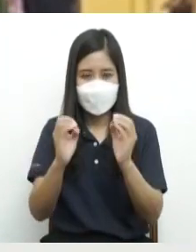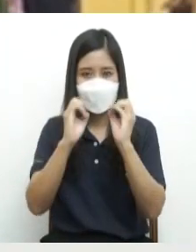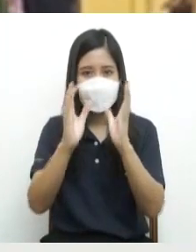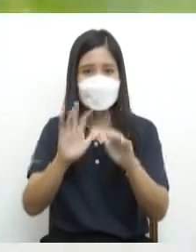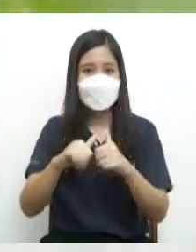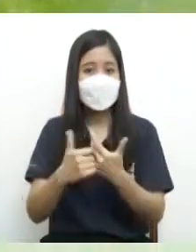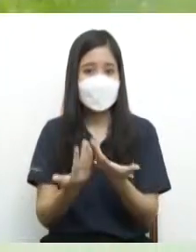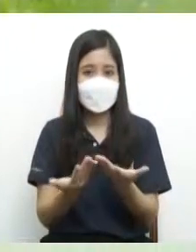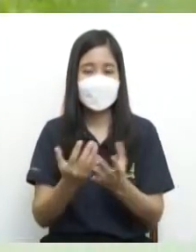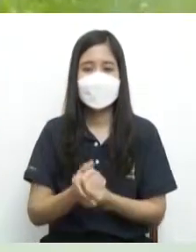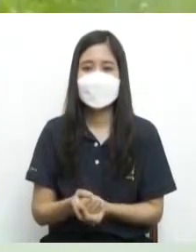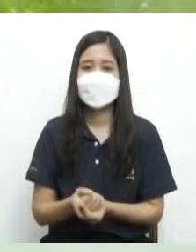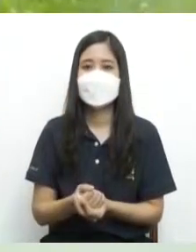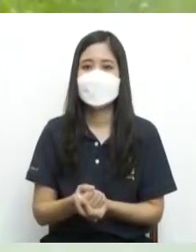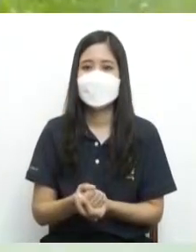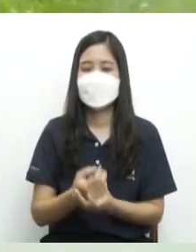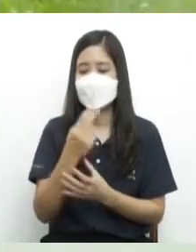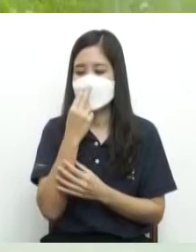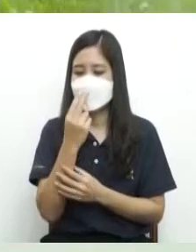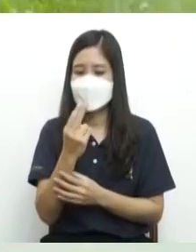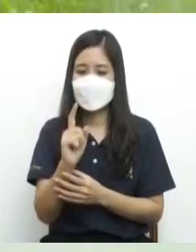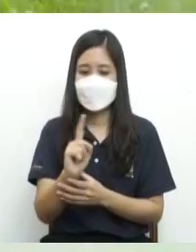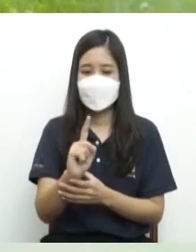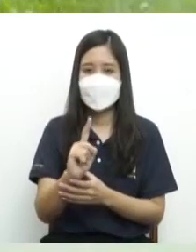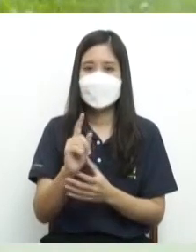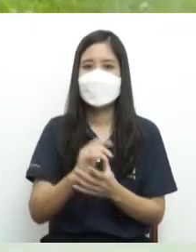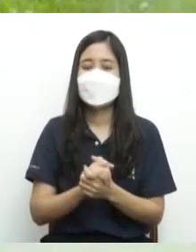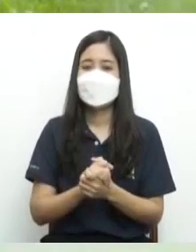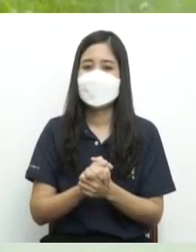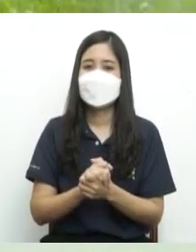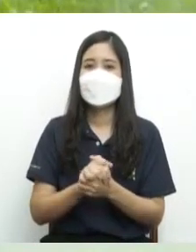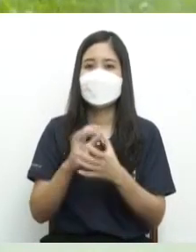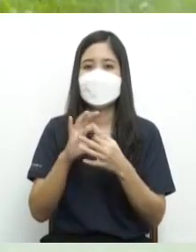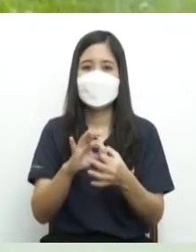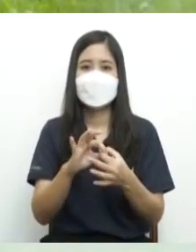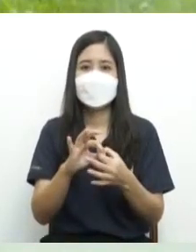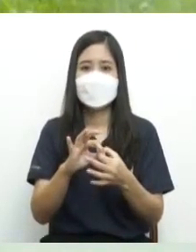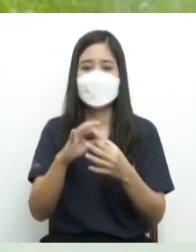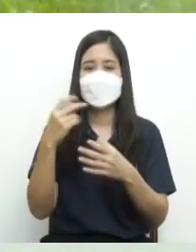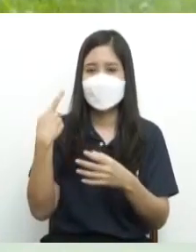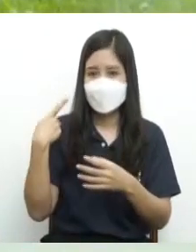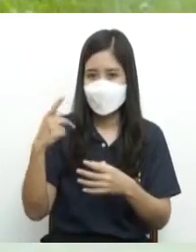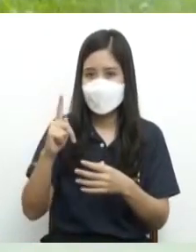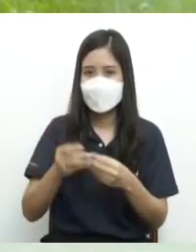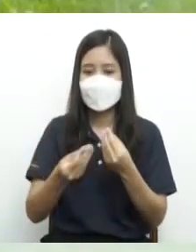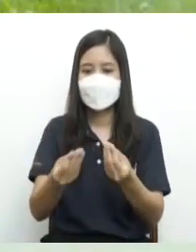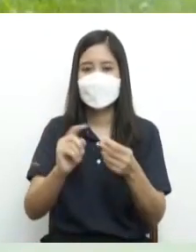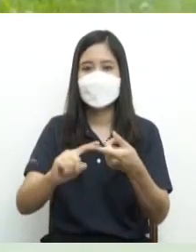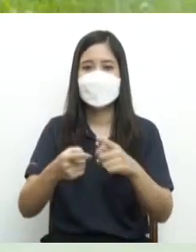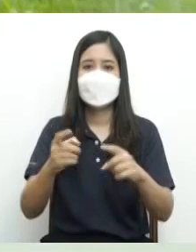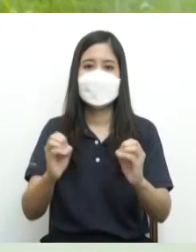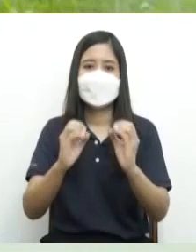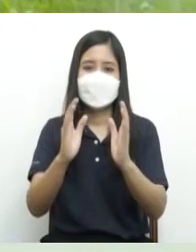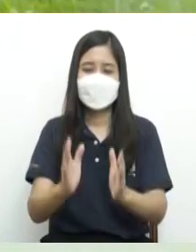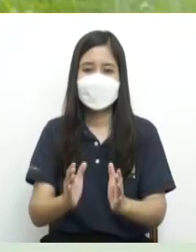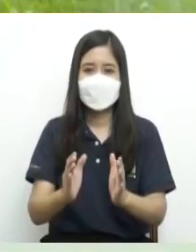คะ ครับผมมองว่าเวทีที่เราได้ตกลงร่วมมือกันในครั้งนี้จะเป็นประโยชน์สำหรับเพื่อนครูเพราะว่าอย่างน้อยที่สุ